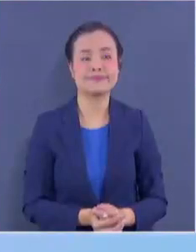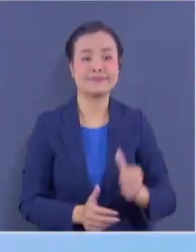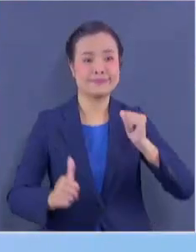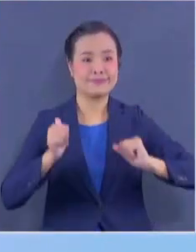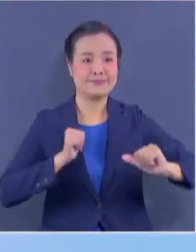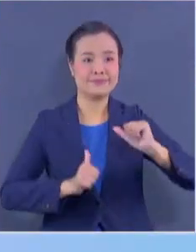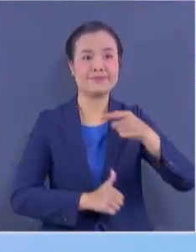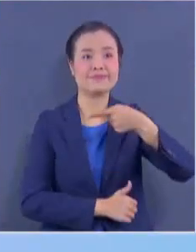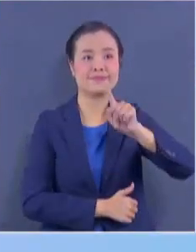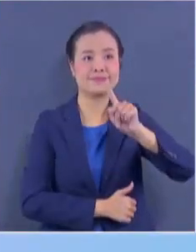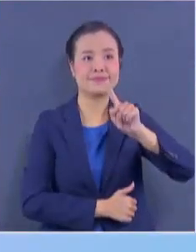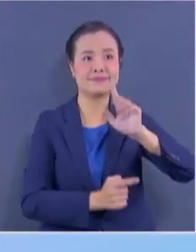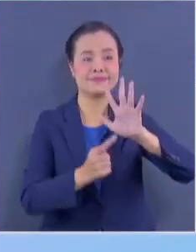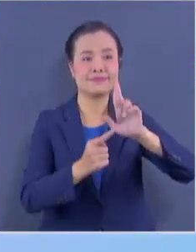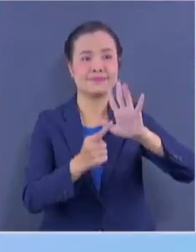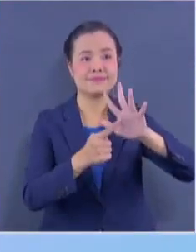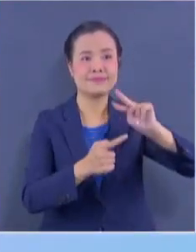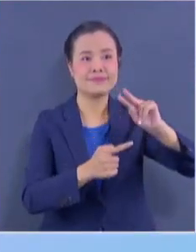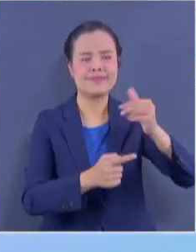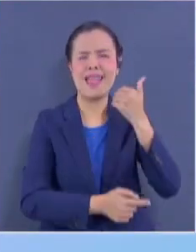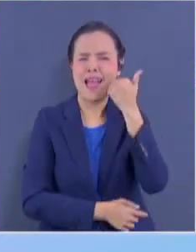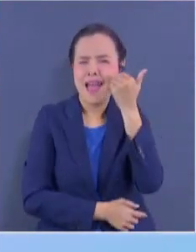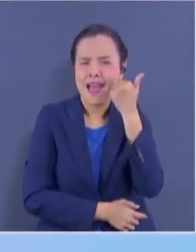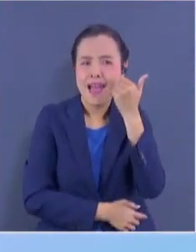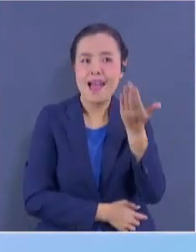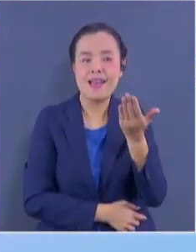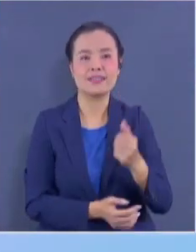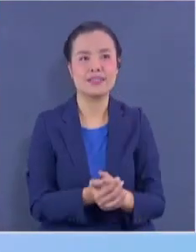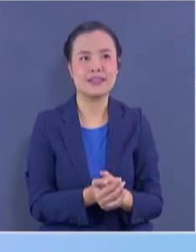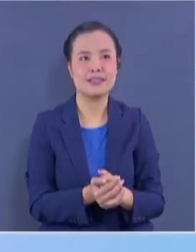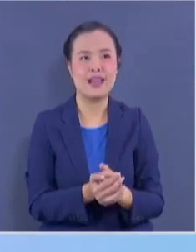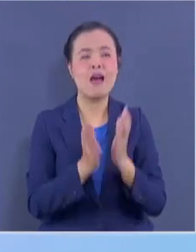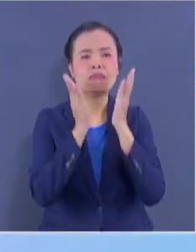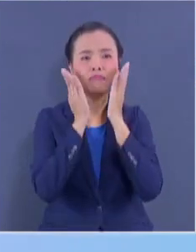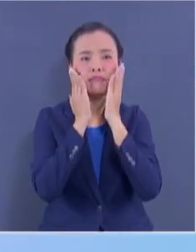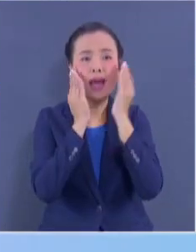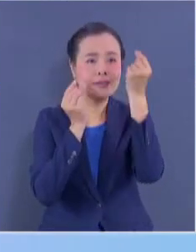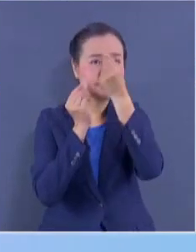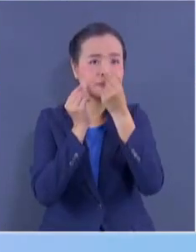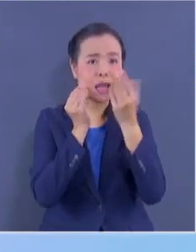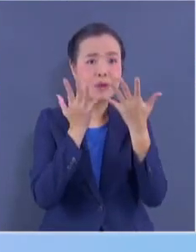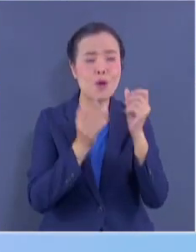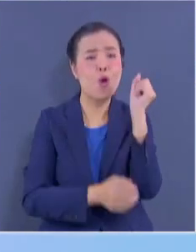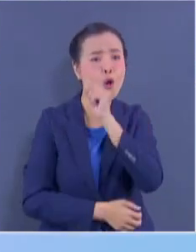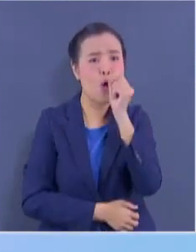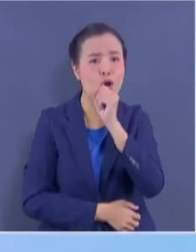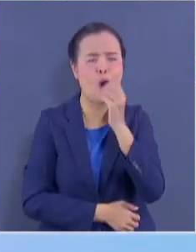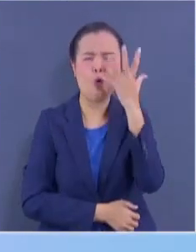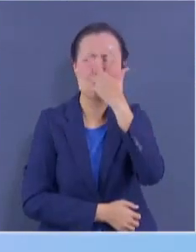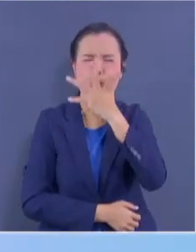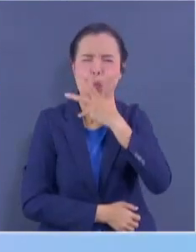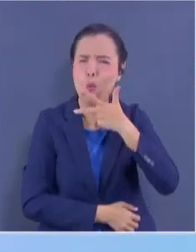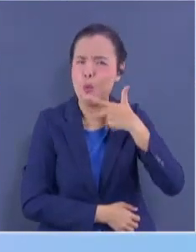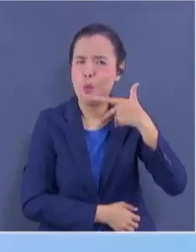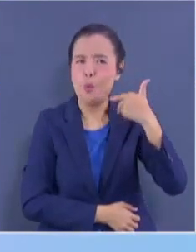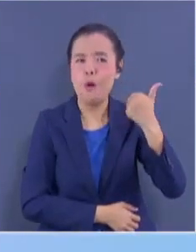สเซงสาวปรางกนรันนะคะที่ก็ออกอาการเขินเลยค่ะหลังจากที่โชว์หน้าสดซ้อมร้องเพลงนะคะก็เล่นสวยแบบตะโกนสักขนาดนี้